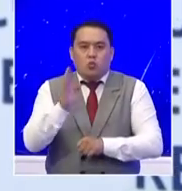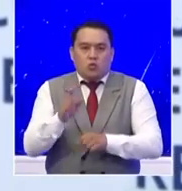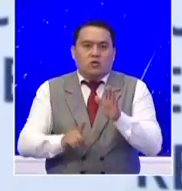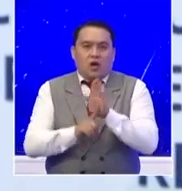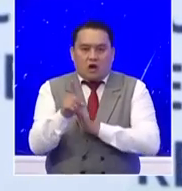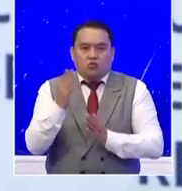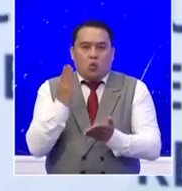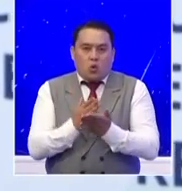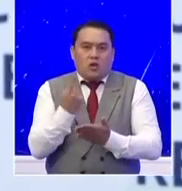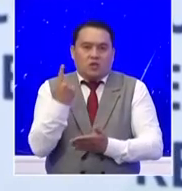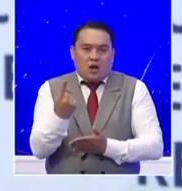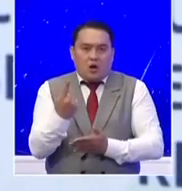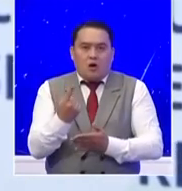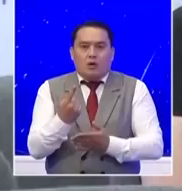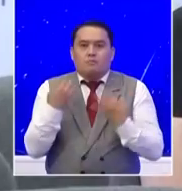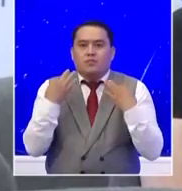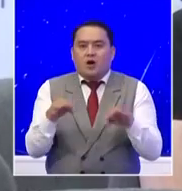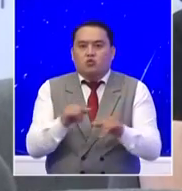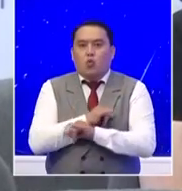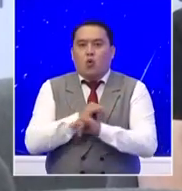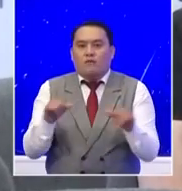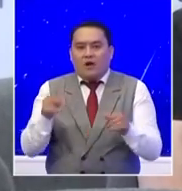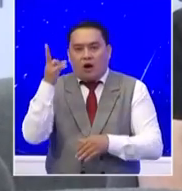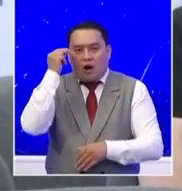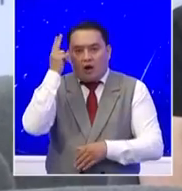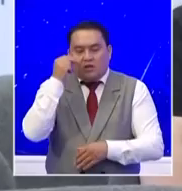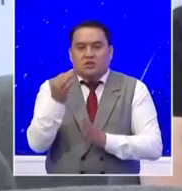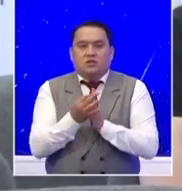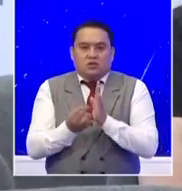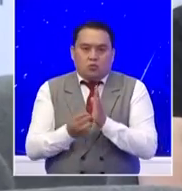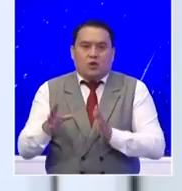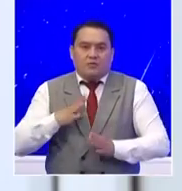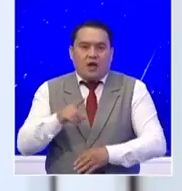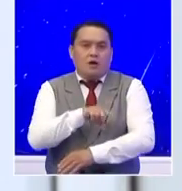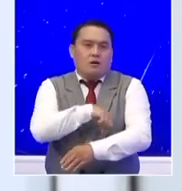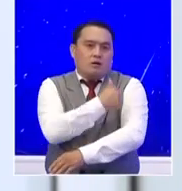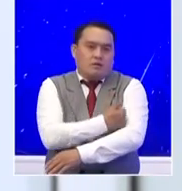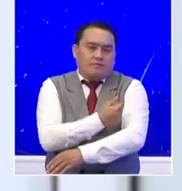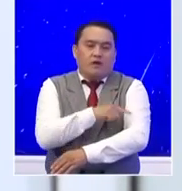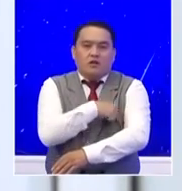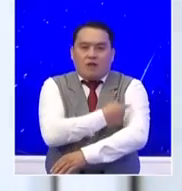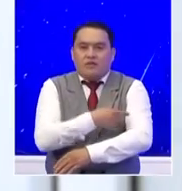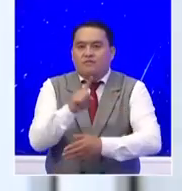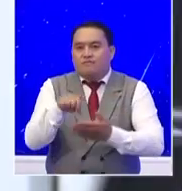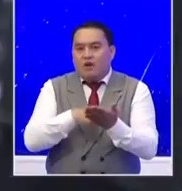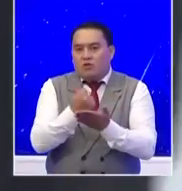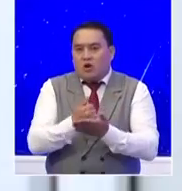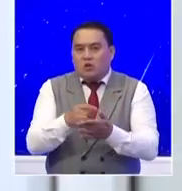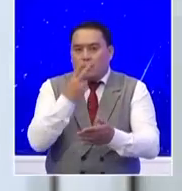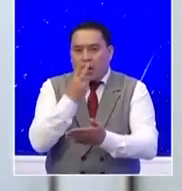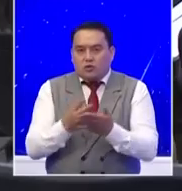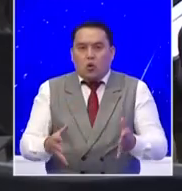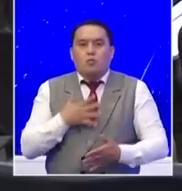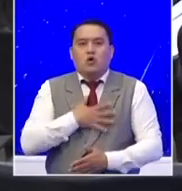начнет функционировать еще одна. Это позволит увеличить количество тестируемых. Главный врач области также проявил